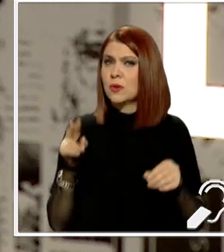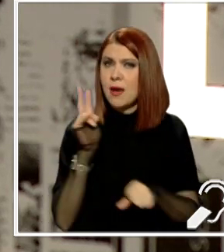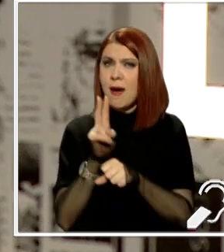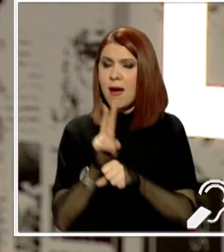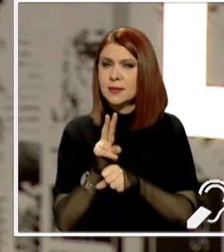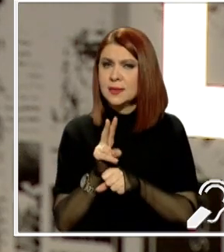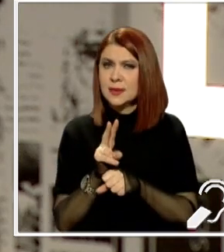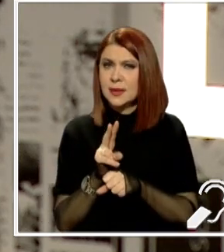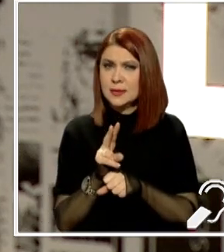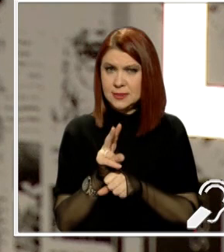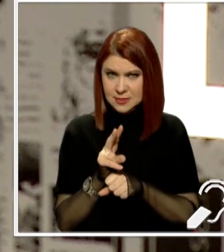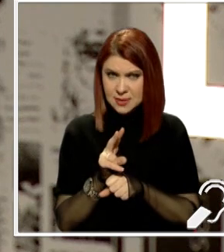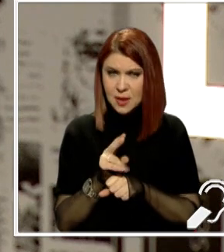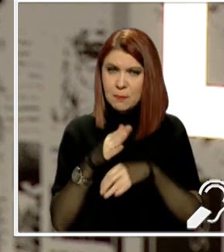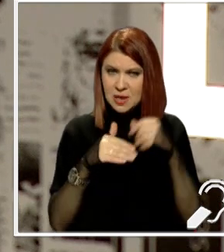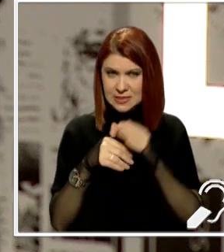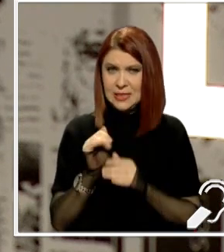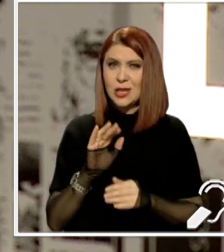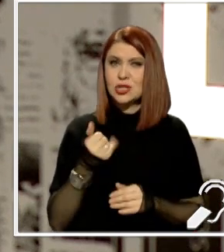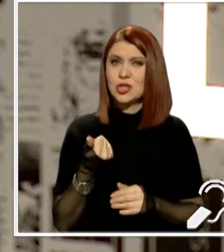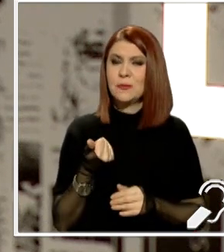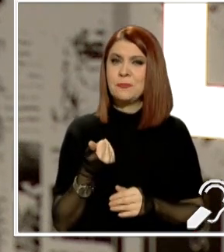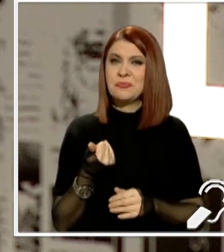atenție, foarte mult maestrie și